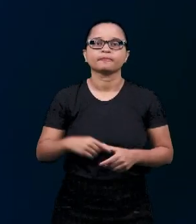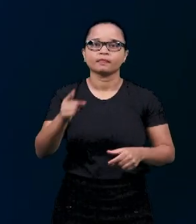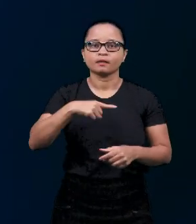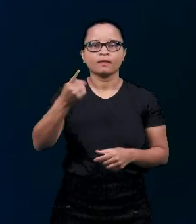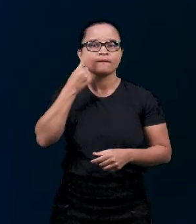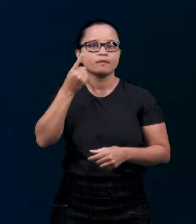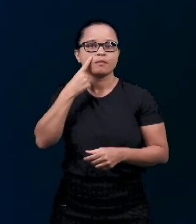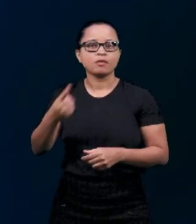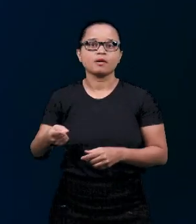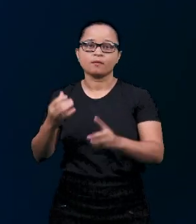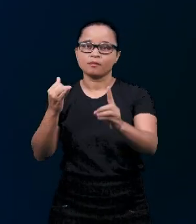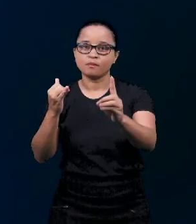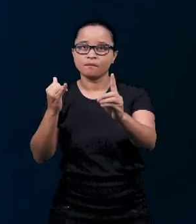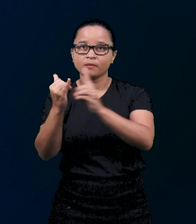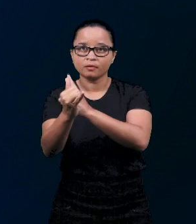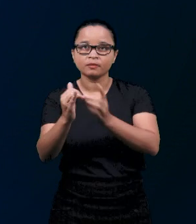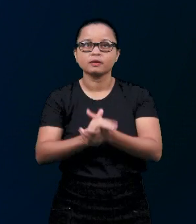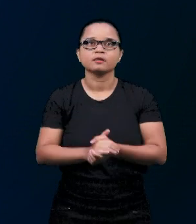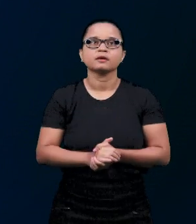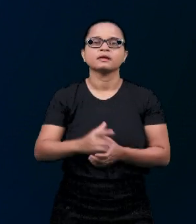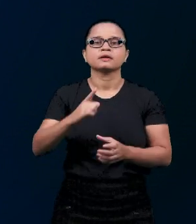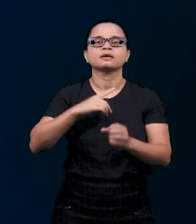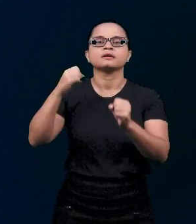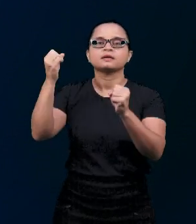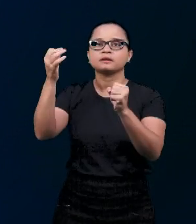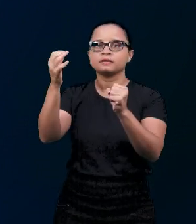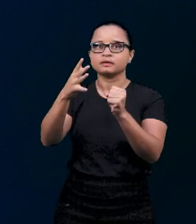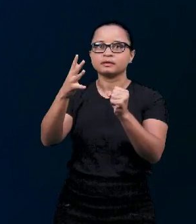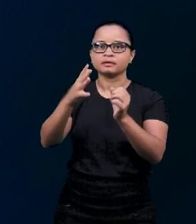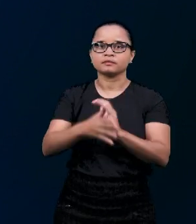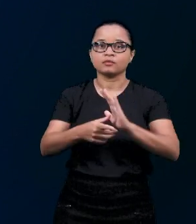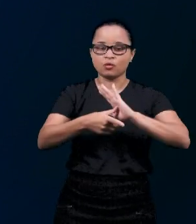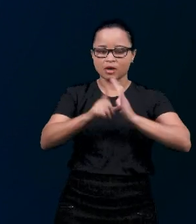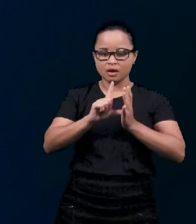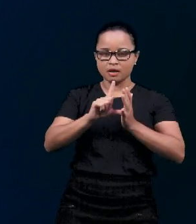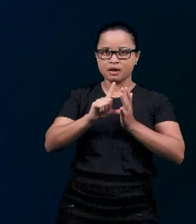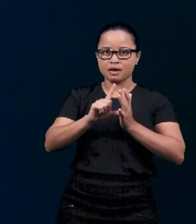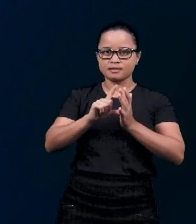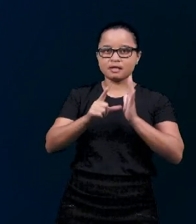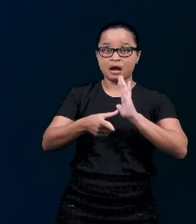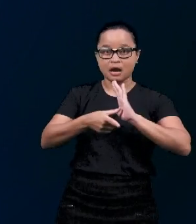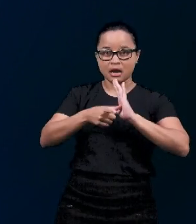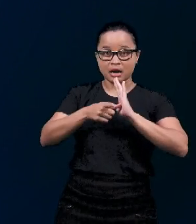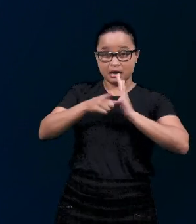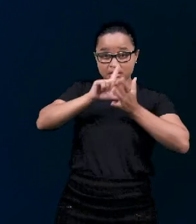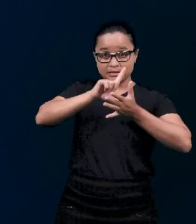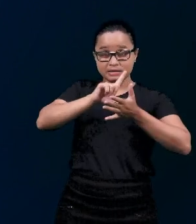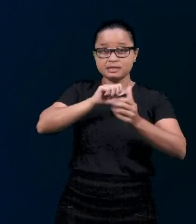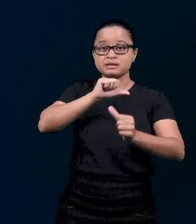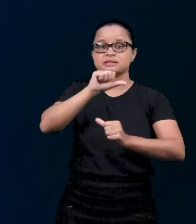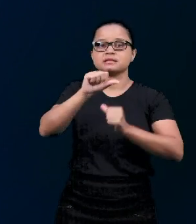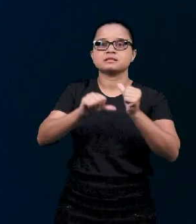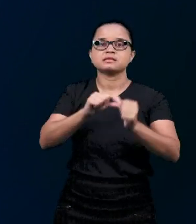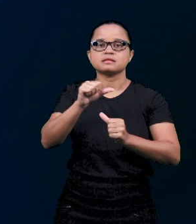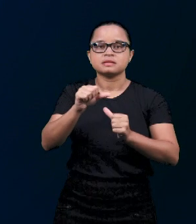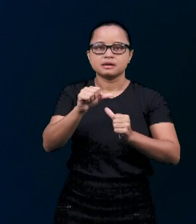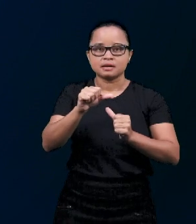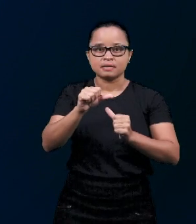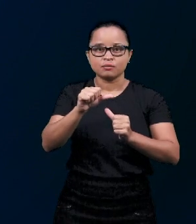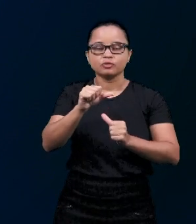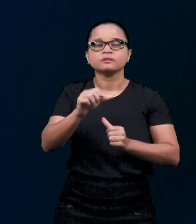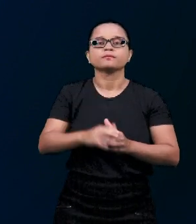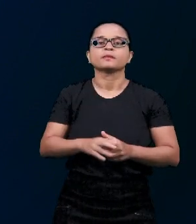de Sardes parlent de pré-réformateurs, ceux que avant Martin Luther apparaître avec